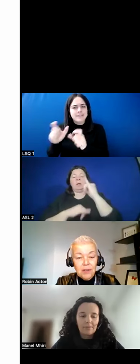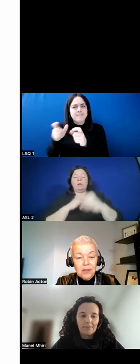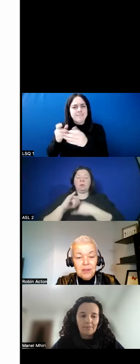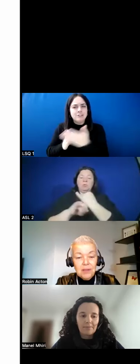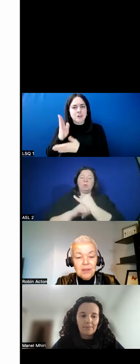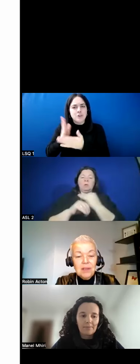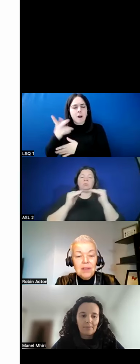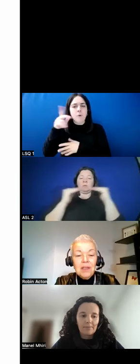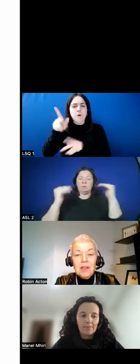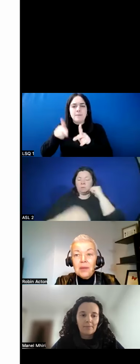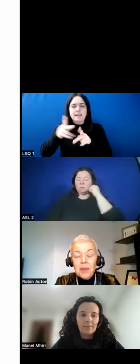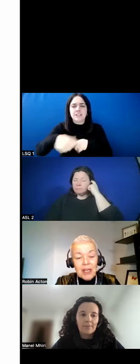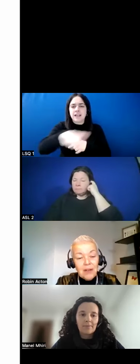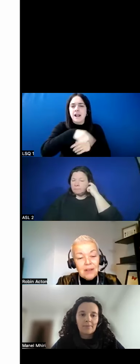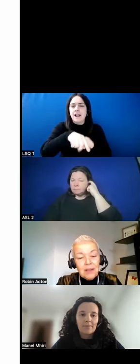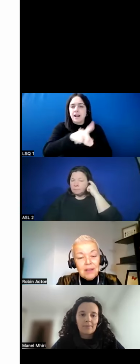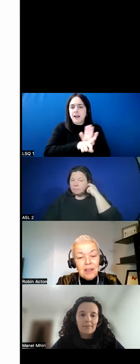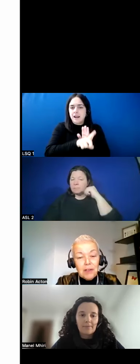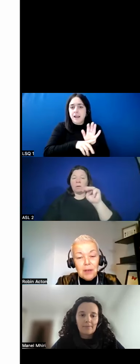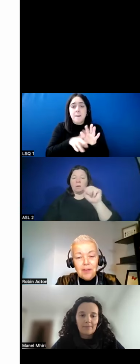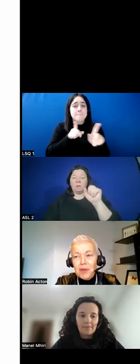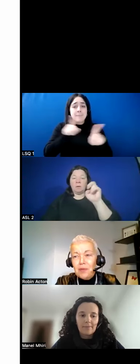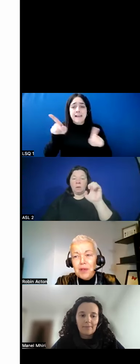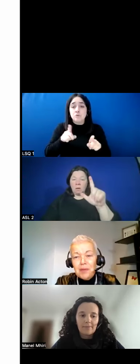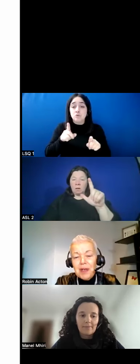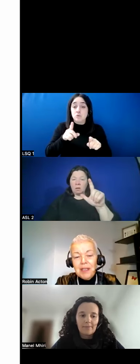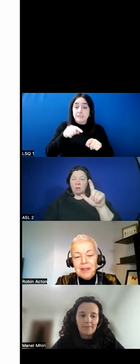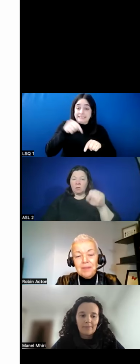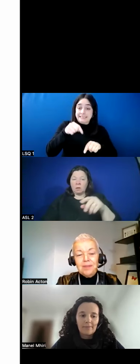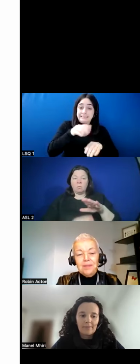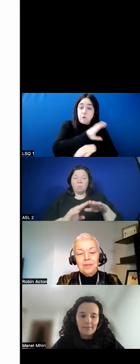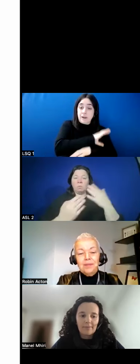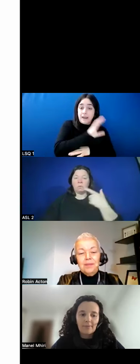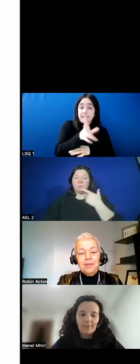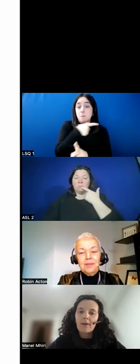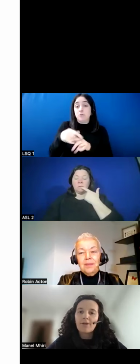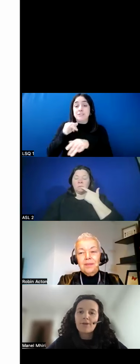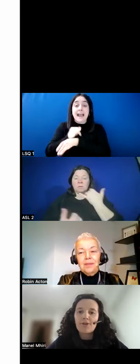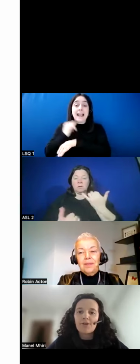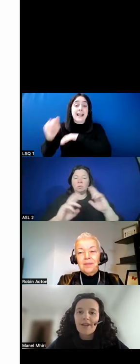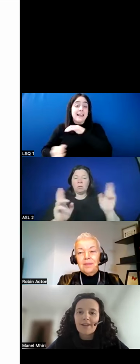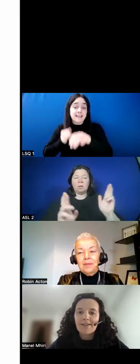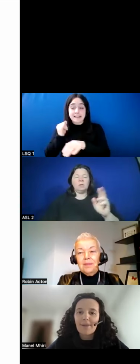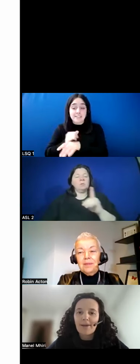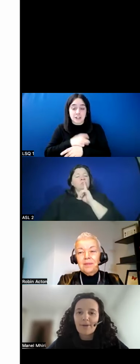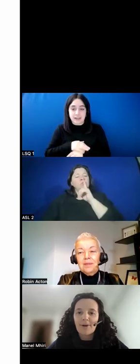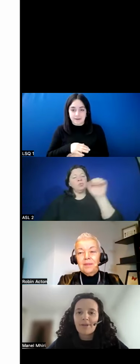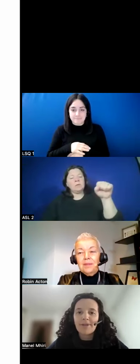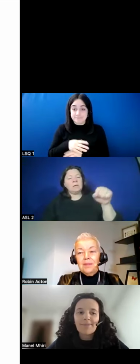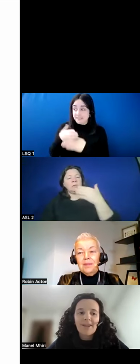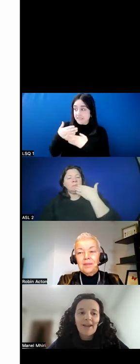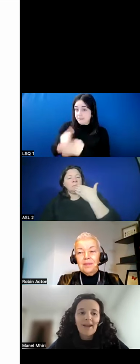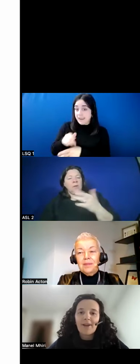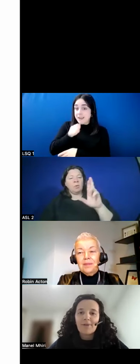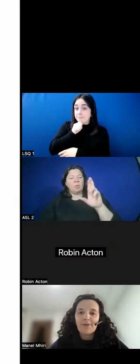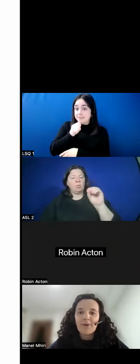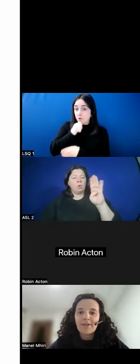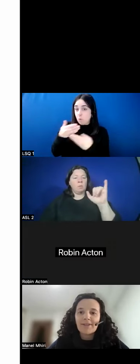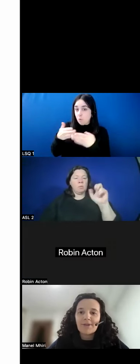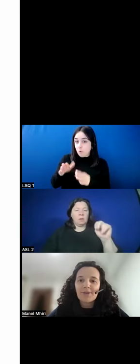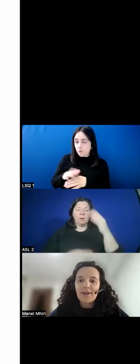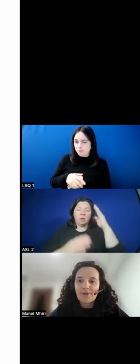entendues au niveau national et international. Manel, est-ce que tu peux allumer ton micro quand tu es prête? Oui,